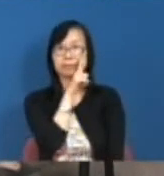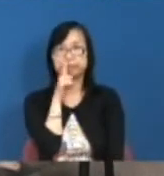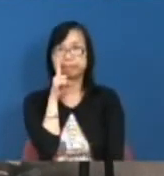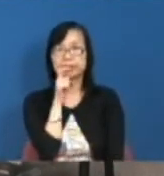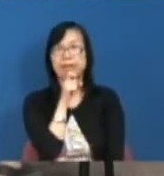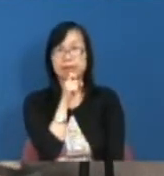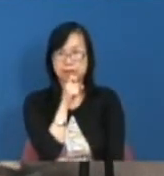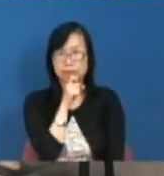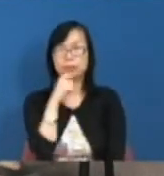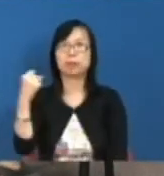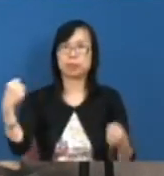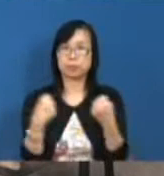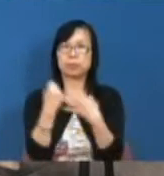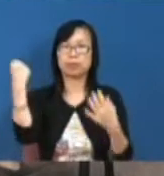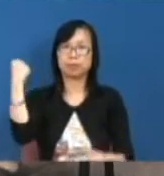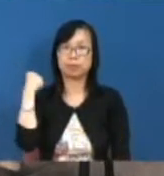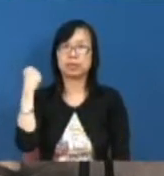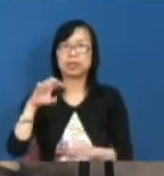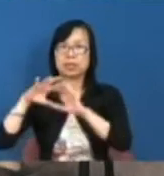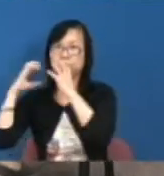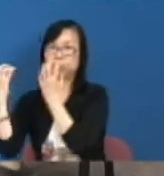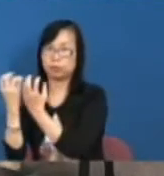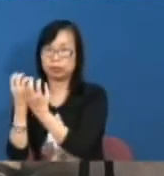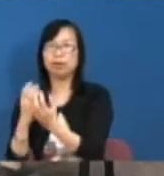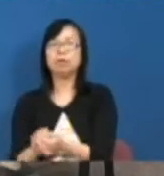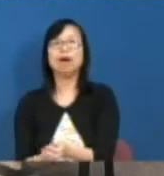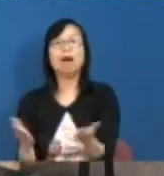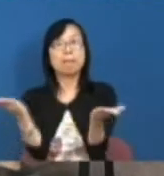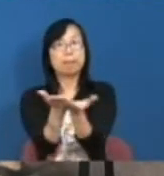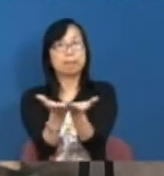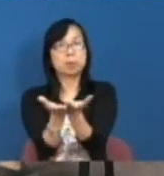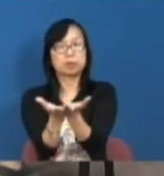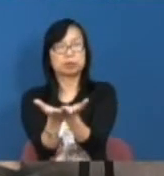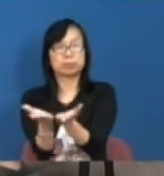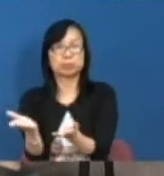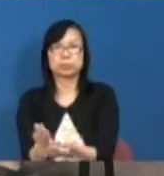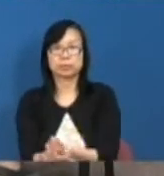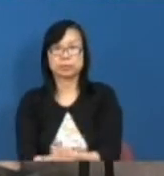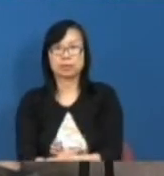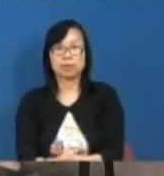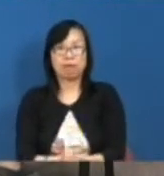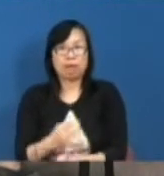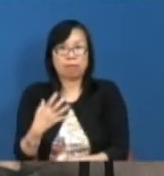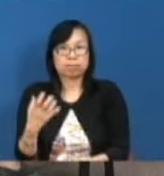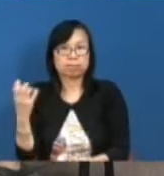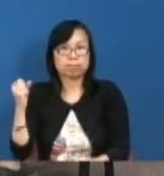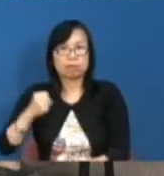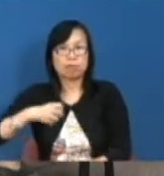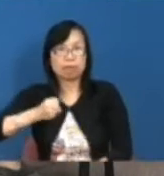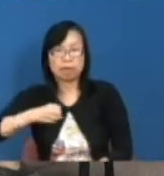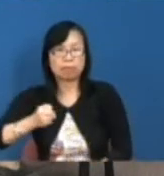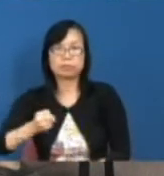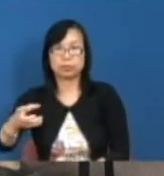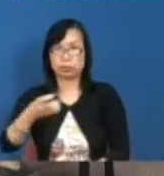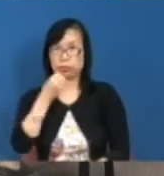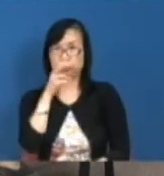暴力，有一個暴力團體去保證他能夠施行的苛政，就不是暴力。那你如果